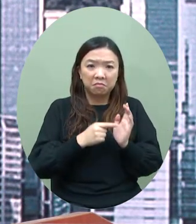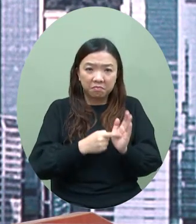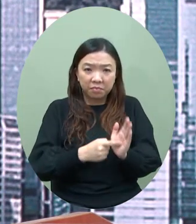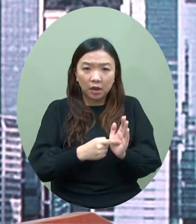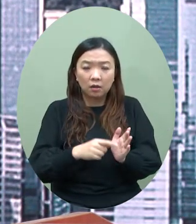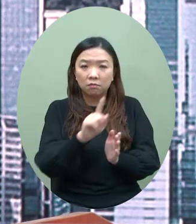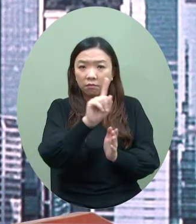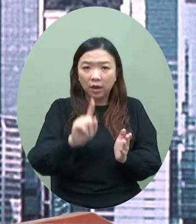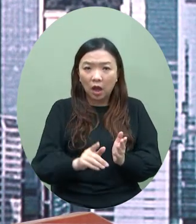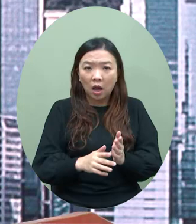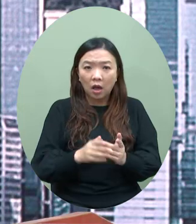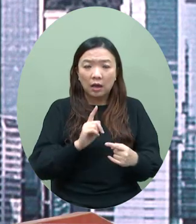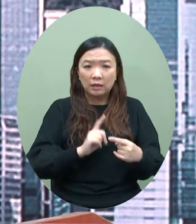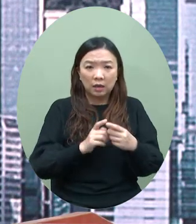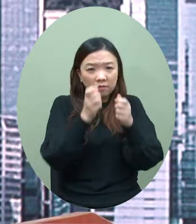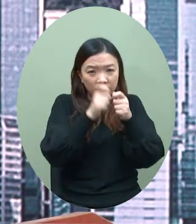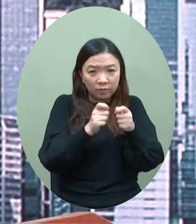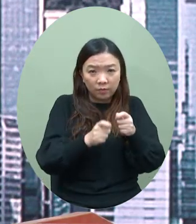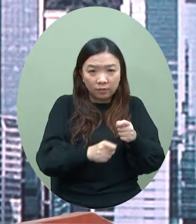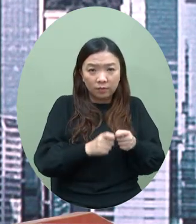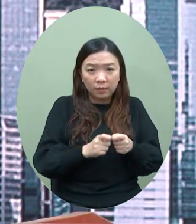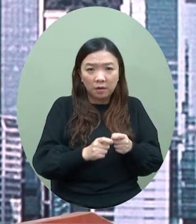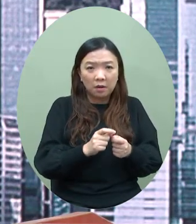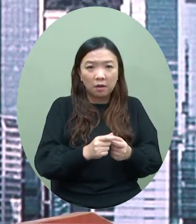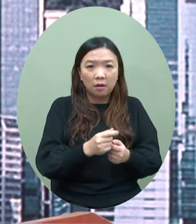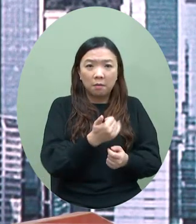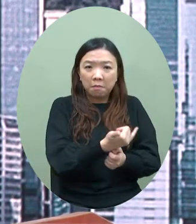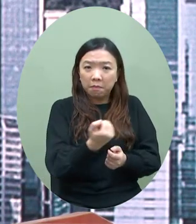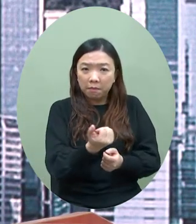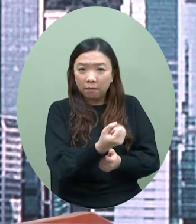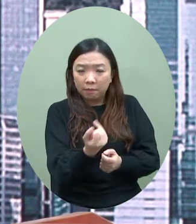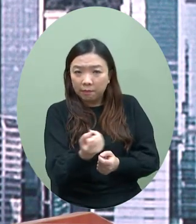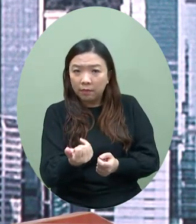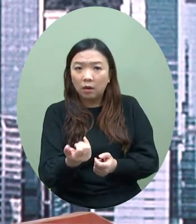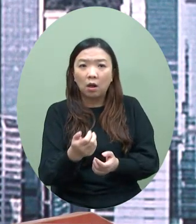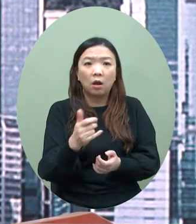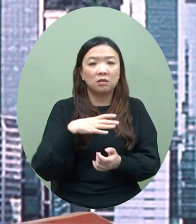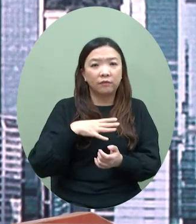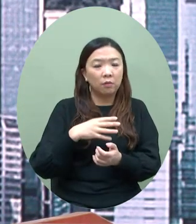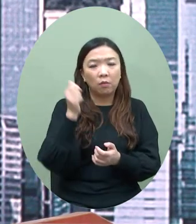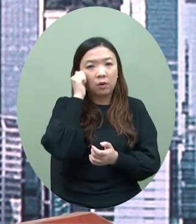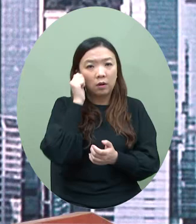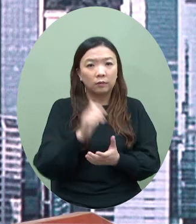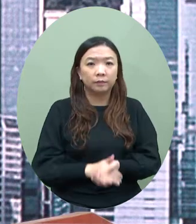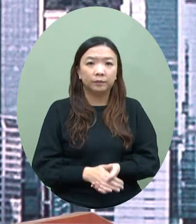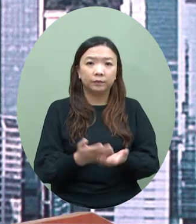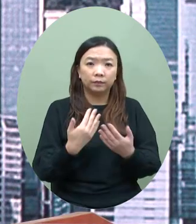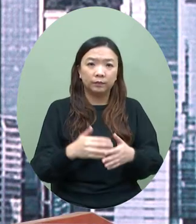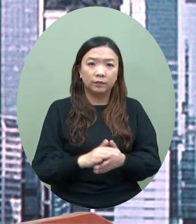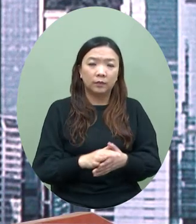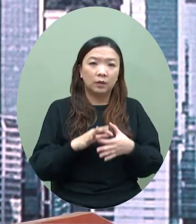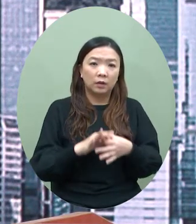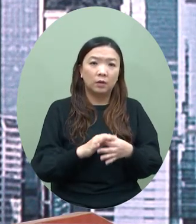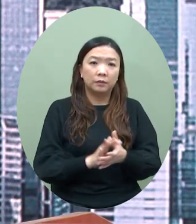很難呢一一這樣去細說這個得或者那個得一個這樣的情況。第二呢，就有關那個新